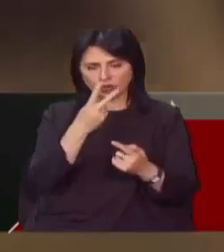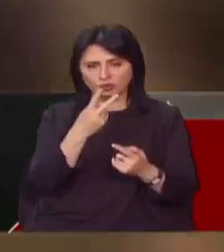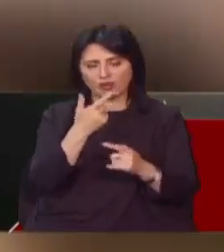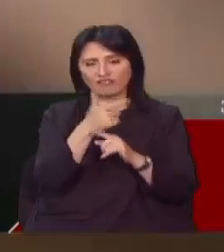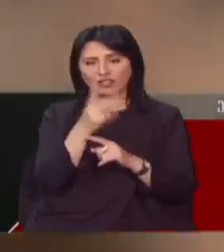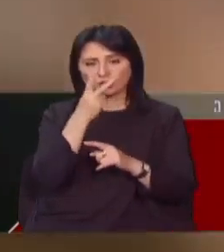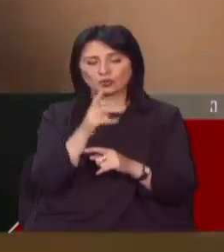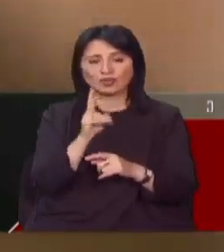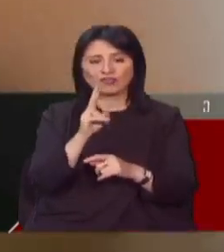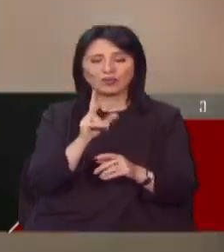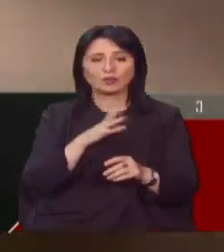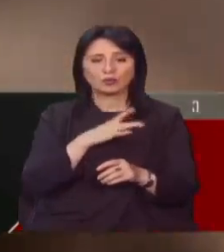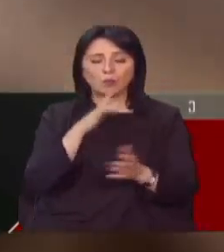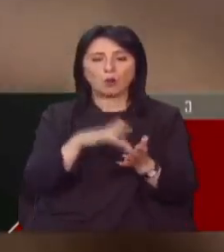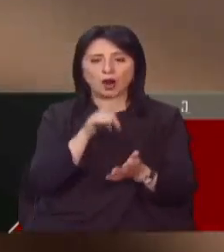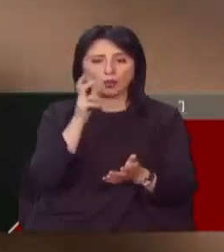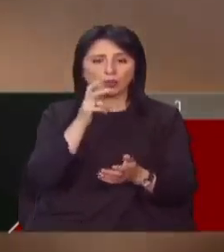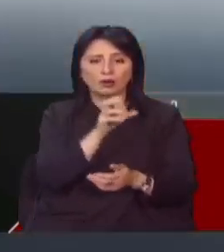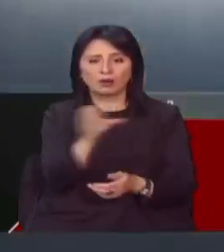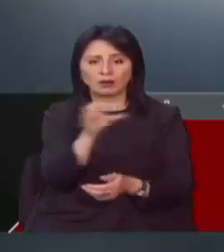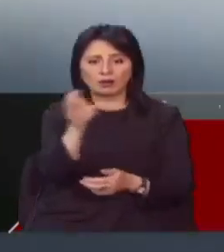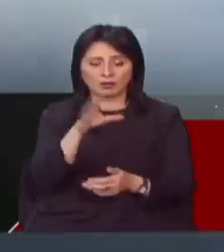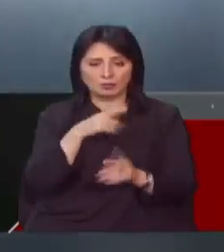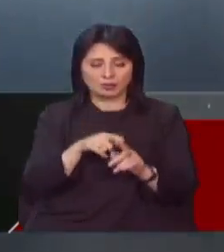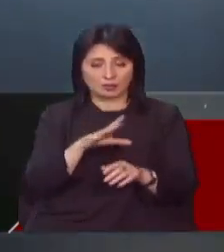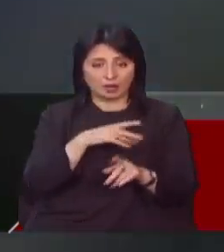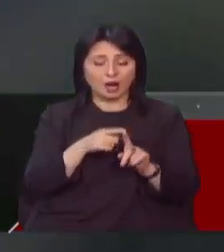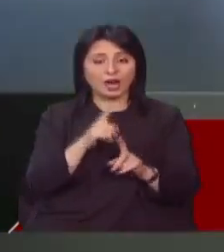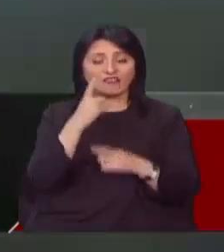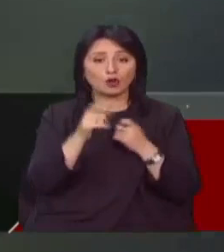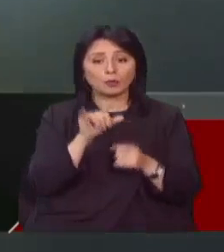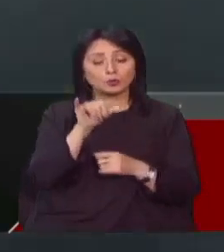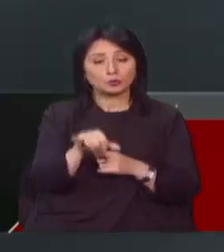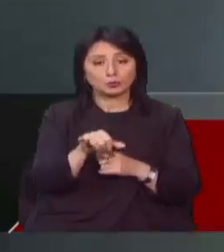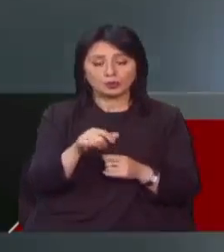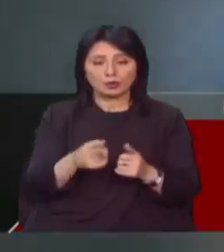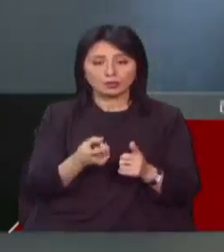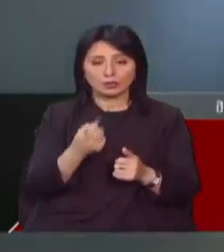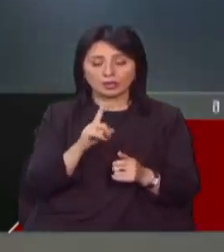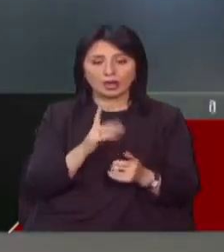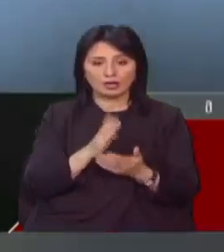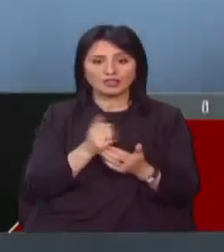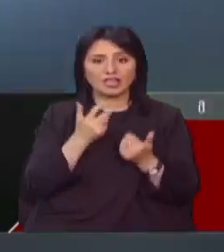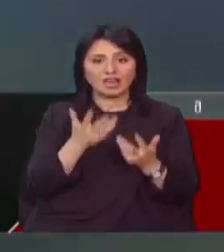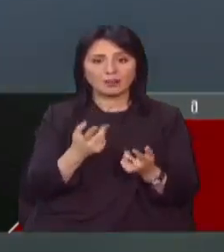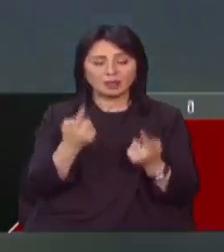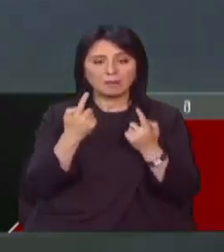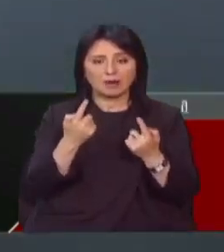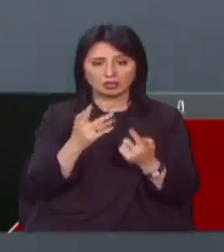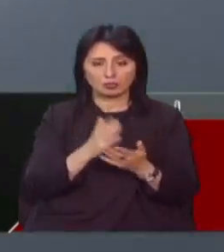იმ ვიდეო კადრებით, რომელიც მოქალაქეებმა ადგილზე გადაიღეს. რა ინფორმაცია გაქვთ თქვენ და რამდენად